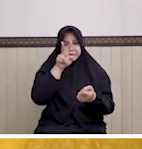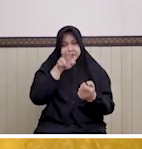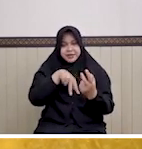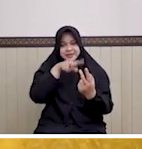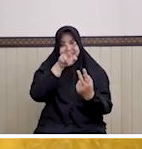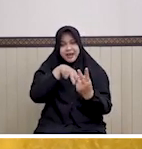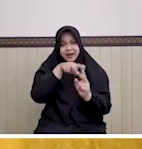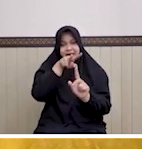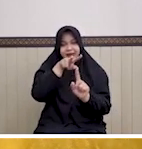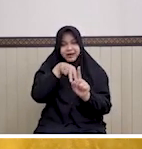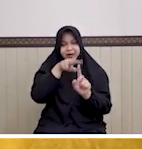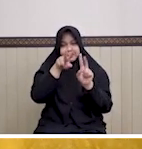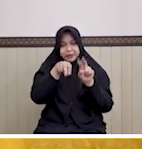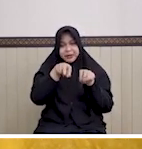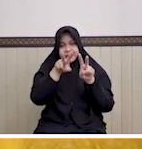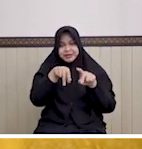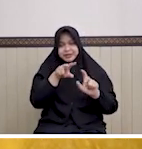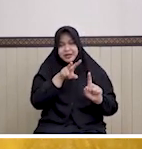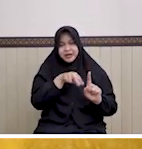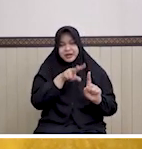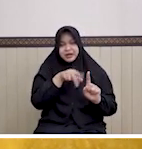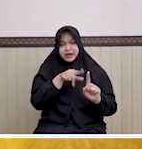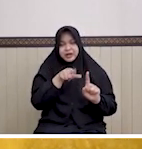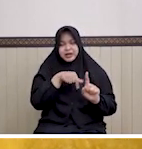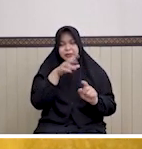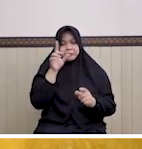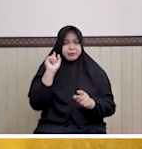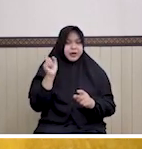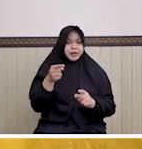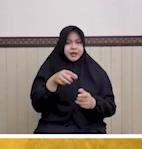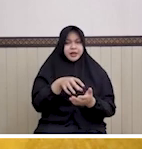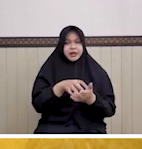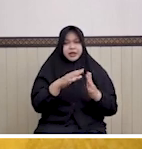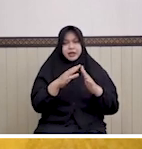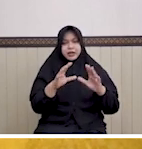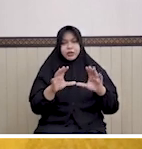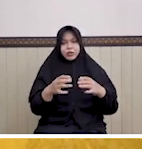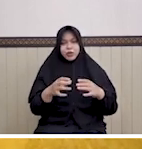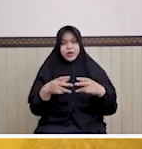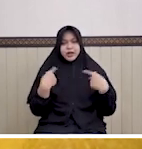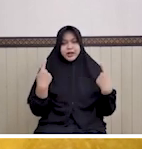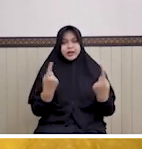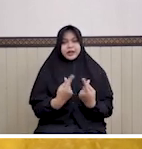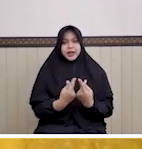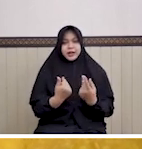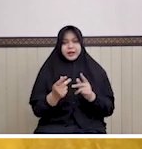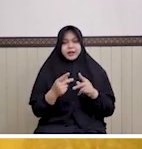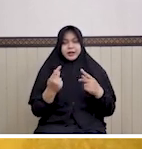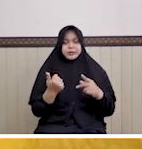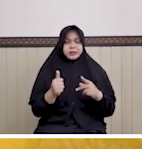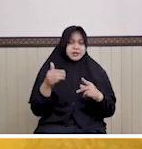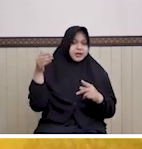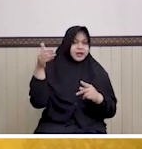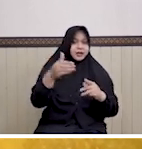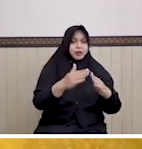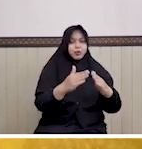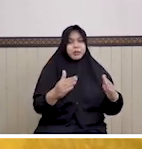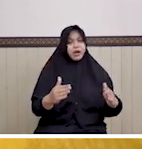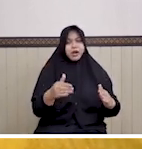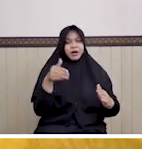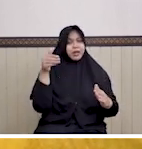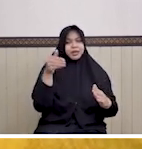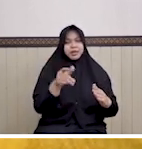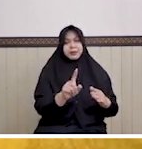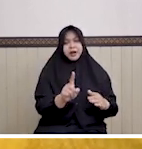tidak harus paten di mana Di peluang kita tapi kita datangi mana yang